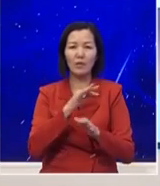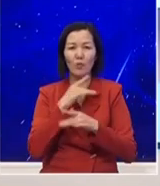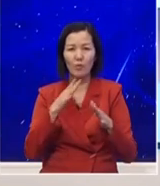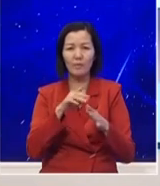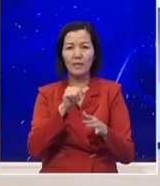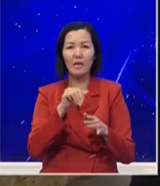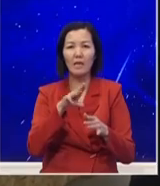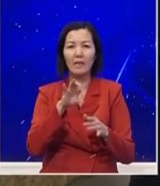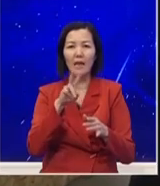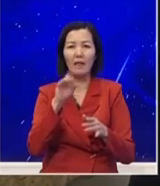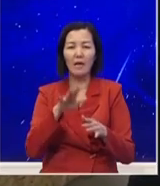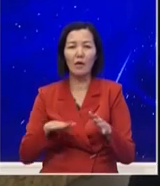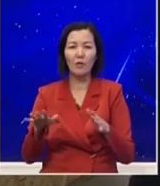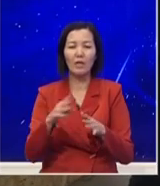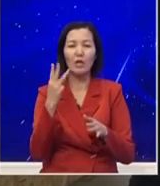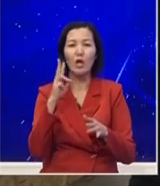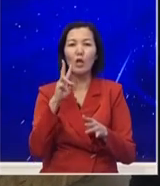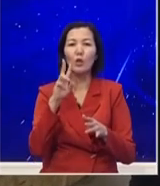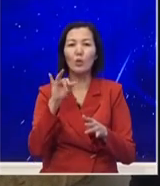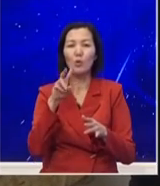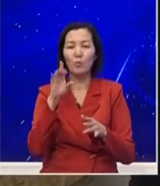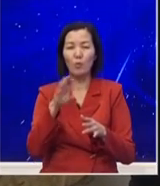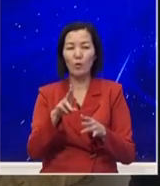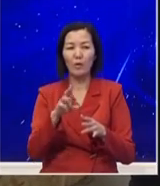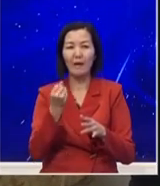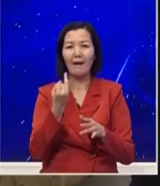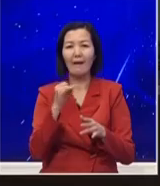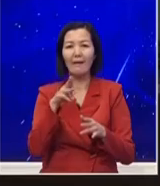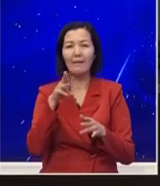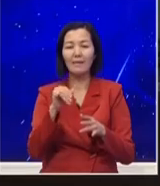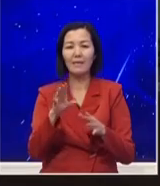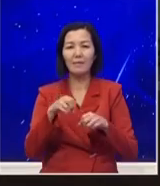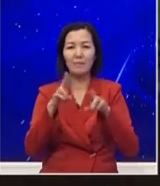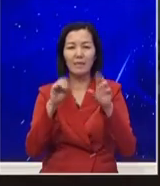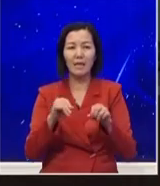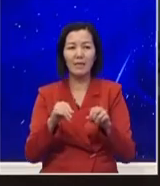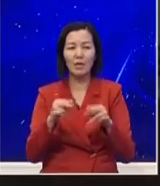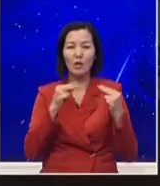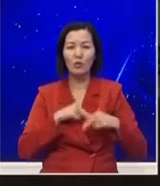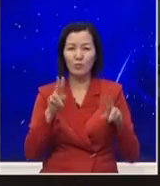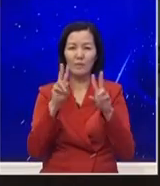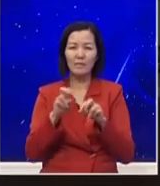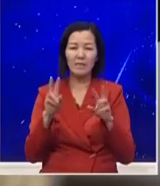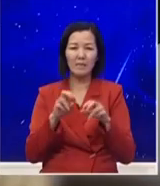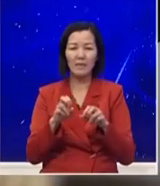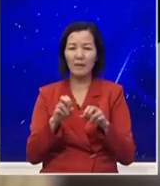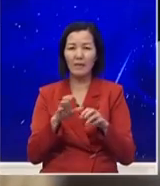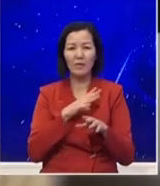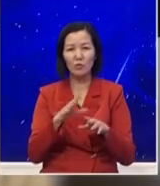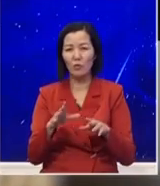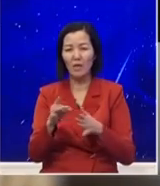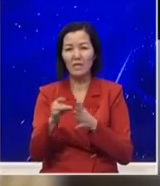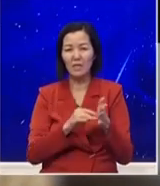ауданында. Нұрболдың негізгі мамандығы IT маманы. Қолына дипломын алған соң жұмыс іздеп сабылмапты. Бірден